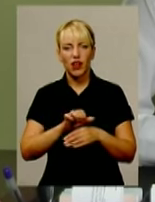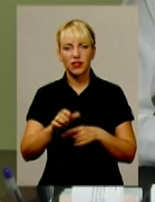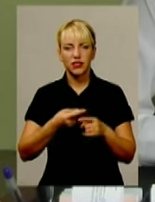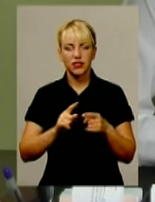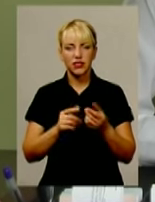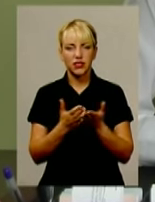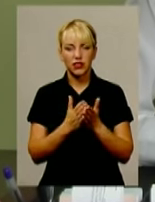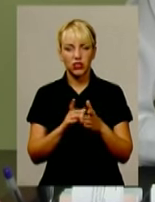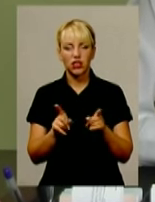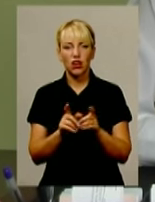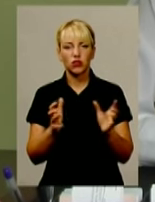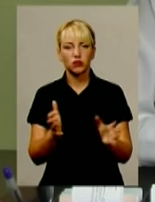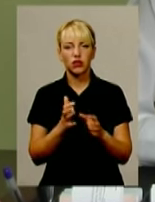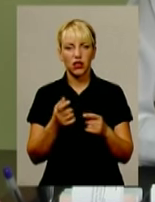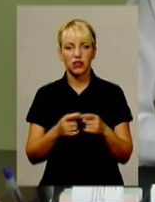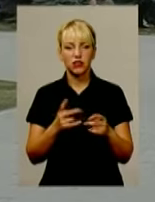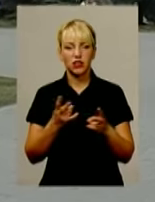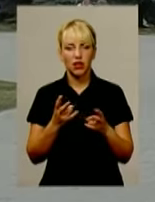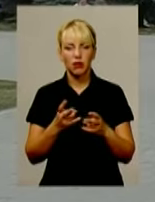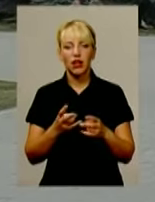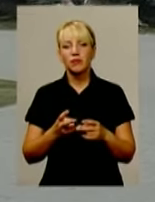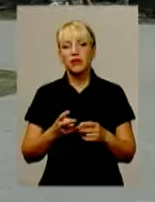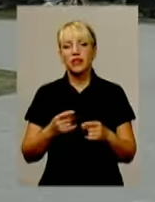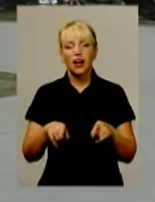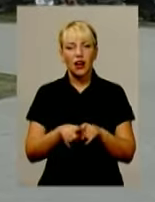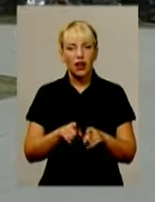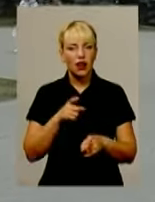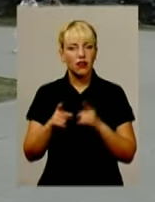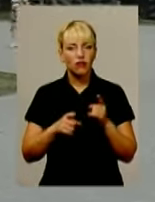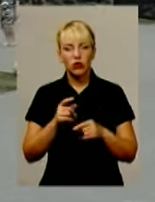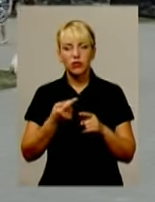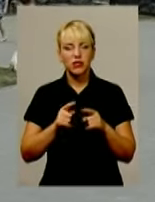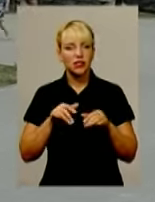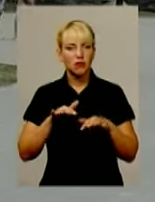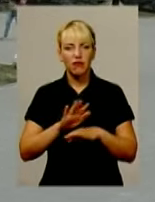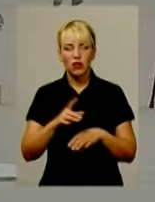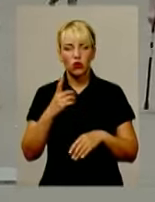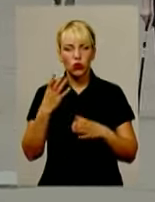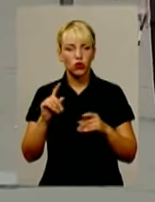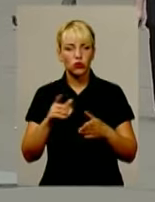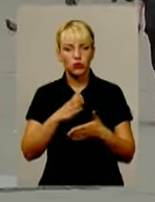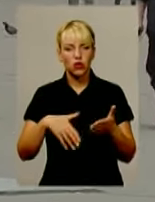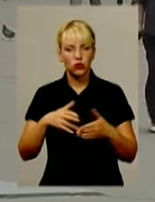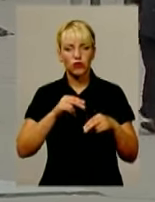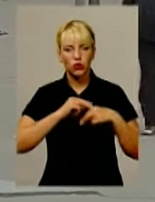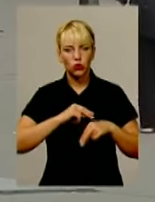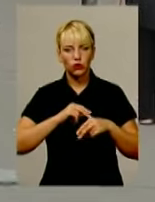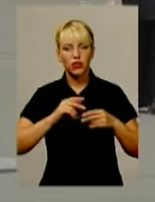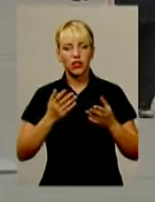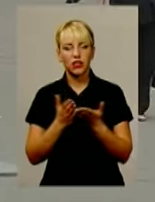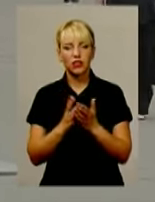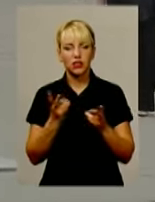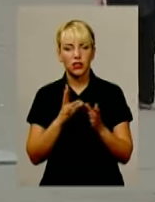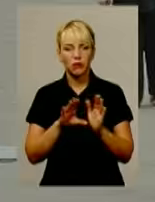зберігання трудових книжок, оскільки це документи свого розвідності. Так чи інакше, але така реформа – справа не одного дня. Аби скасувати трудові книжки, потрібно внести зміни